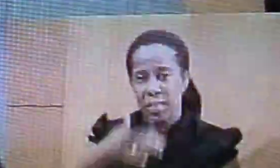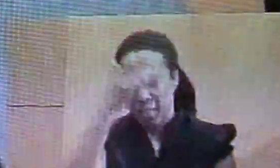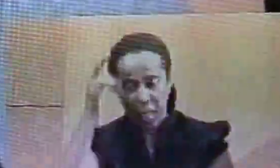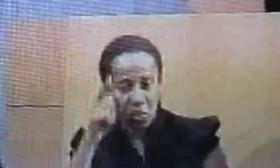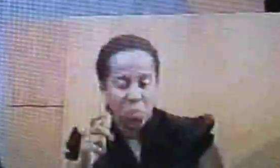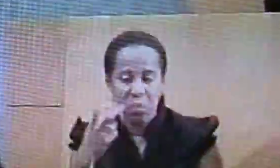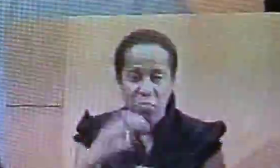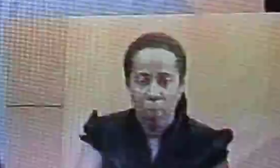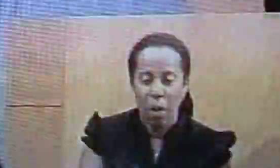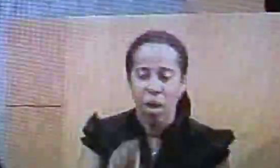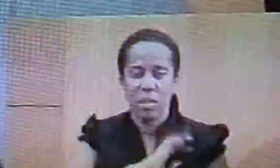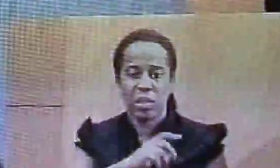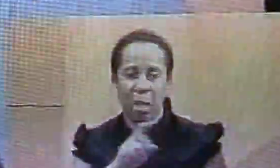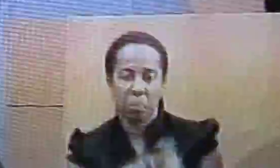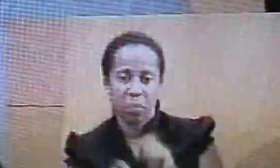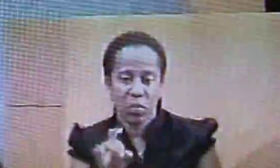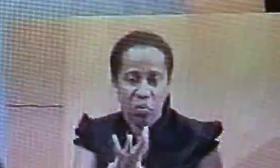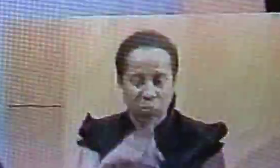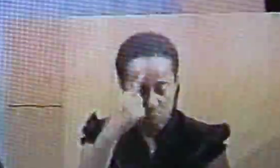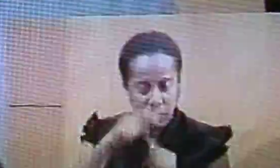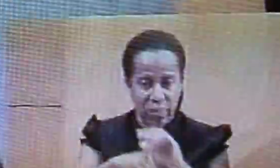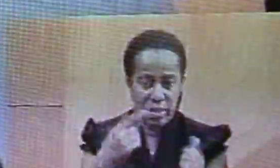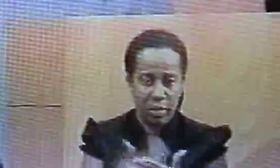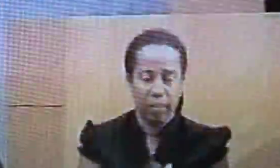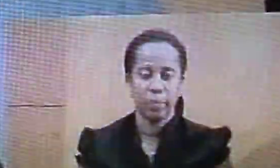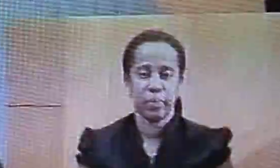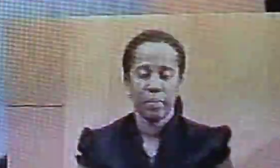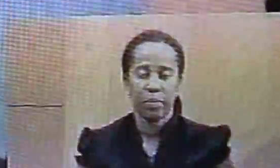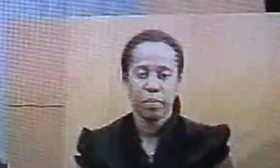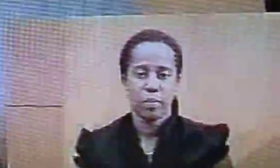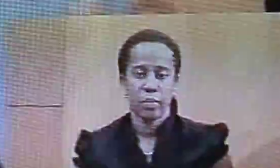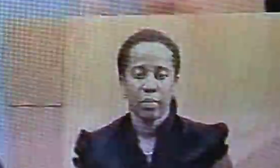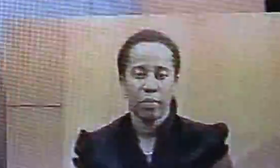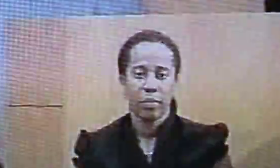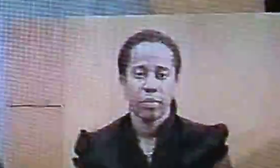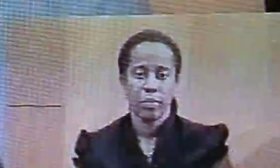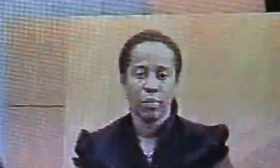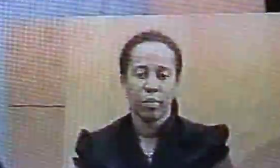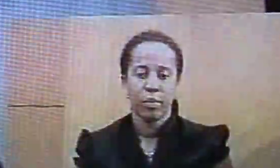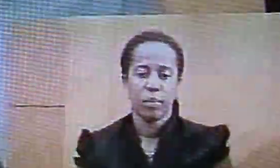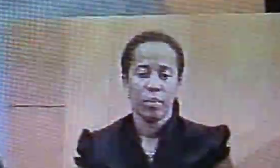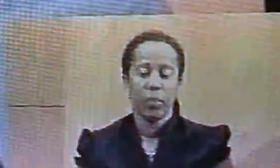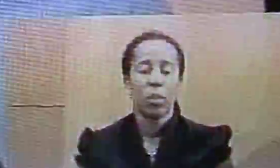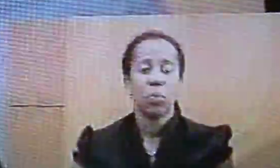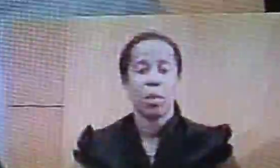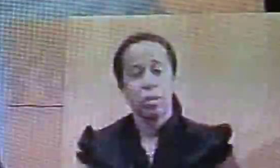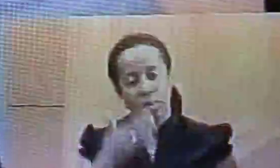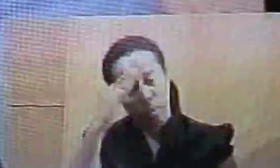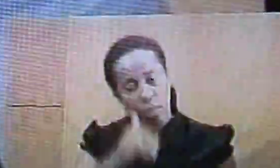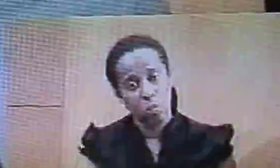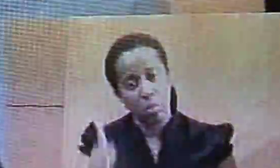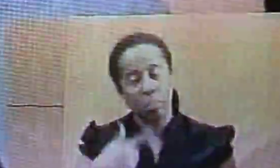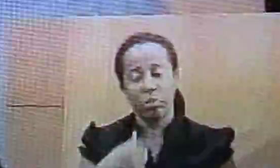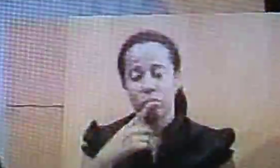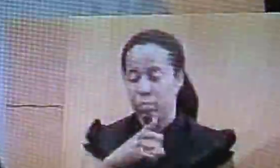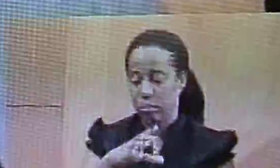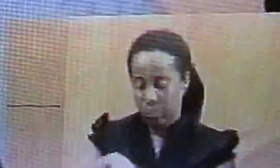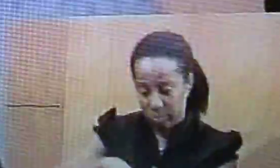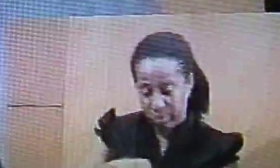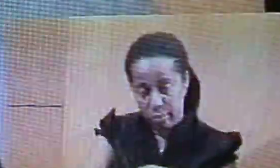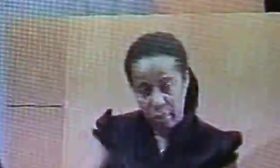passe. J'espère reprendre mes deux puits, la décision est prise. Bien, collègue, c'est de quoi il parle. Parce qu'il est de cette municipalité, si je suis bien